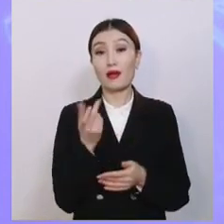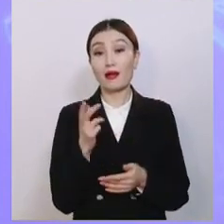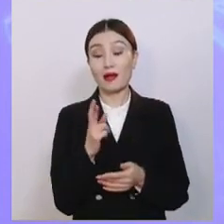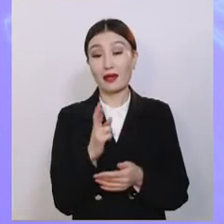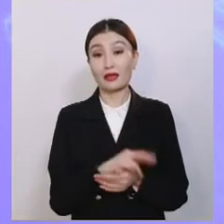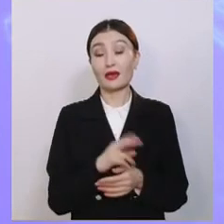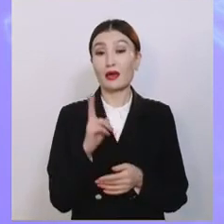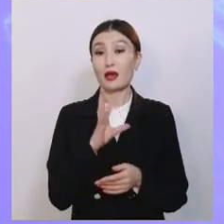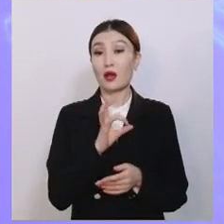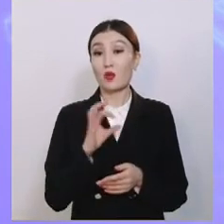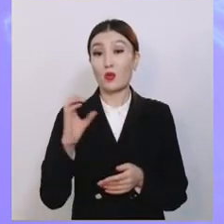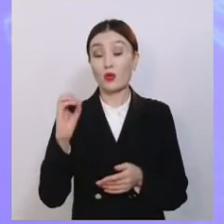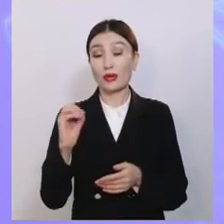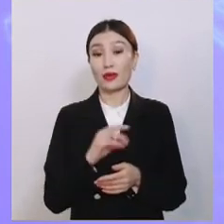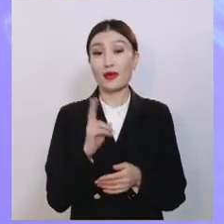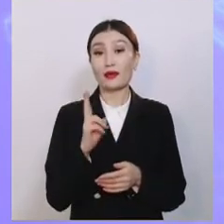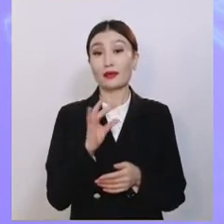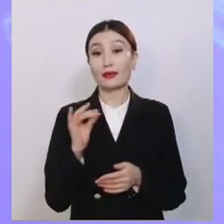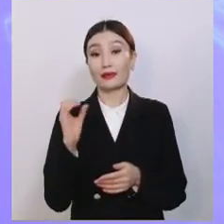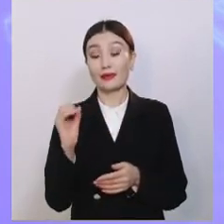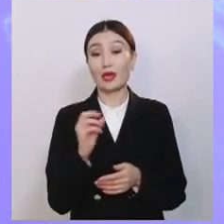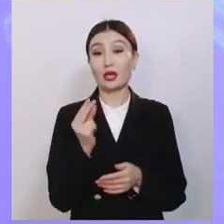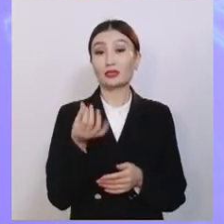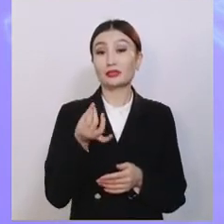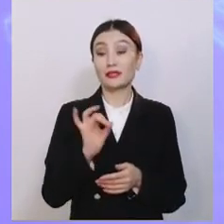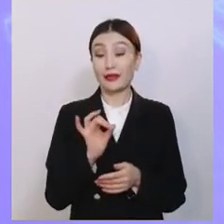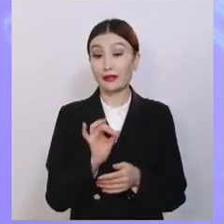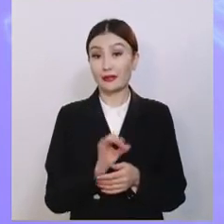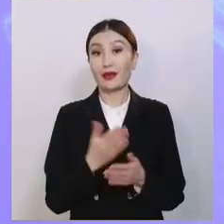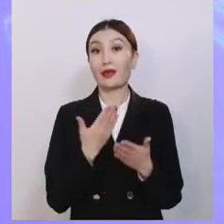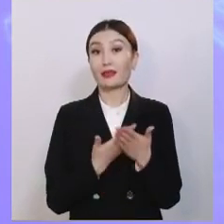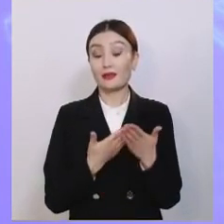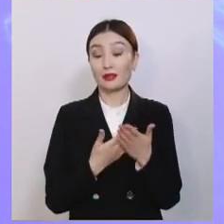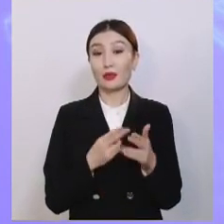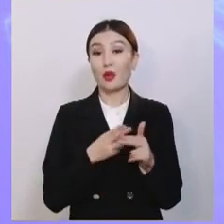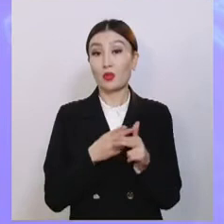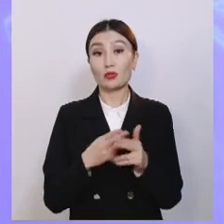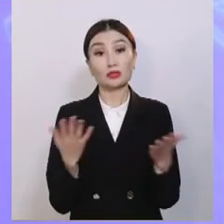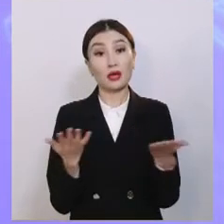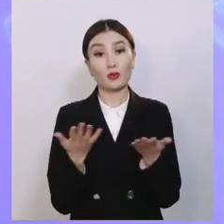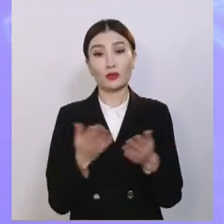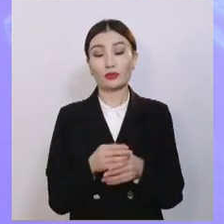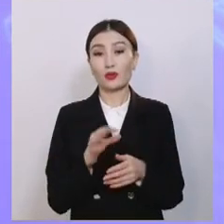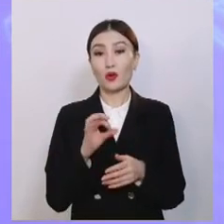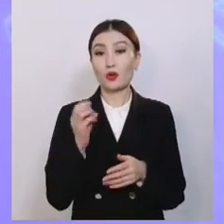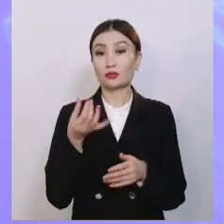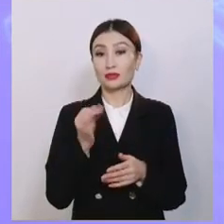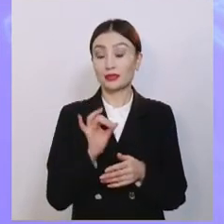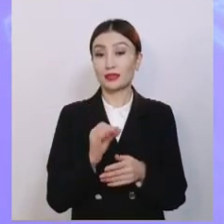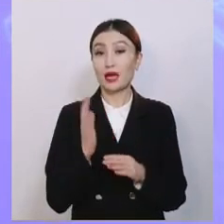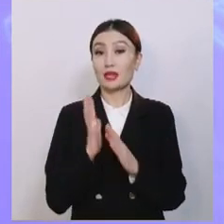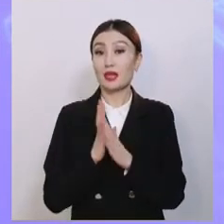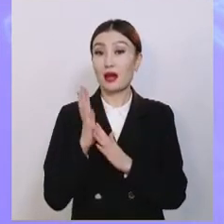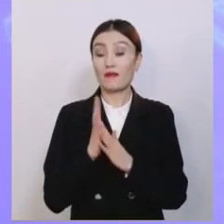какая, какое, какие, чей. Например, нож какой? Острый.